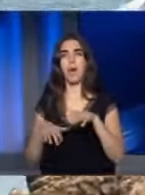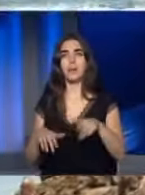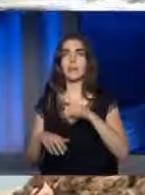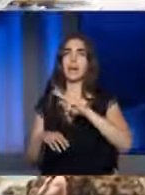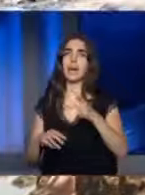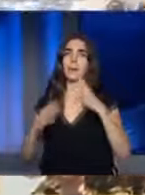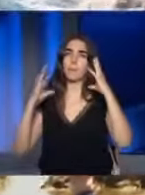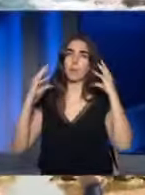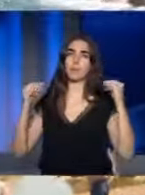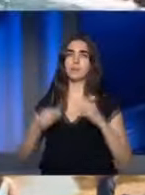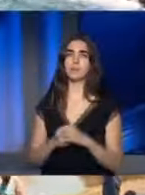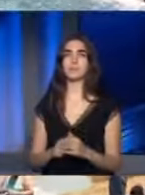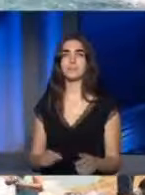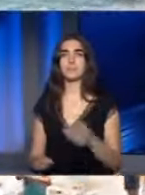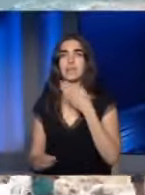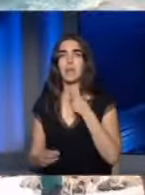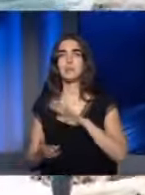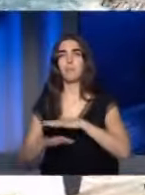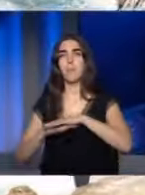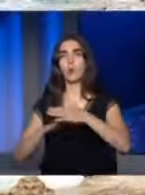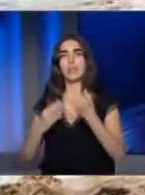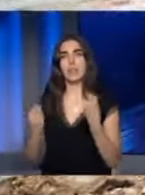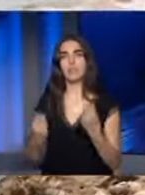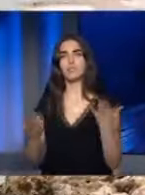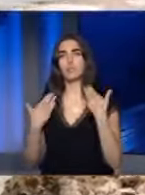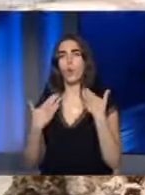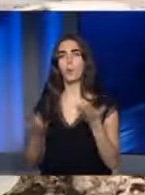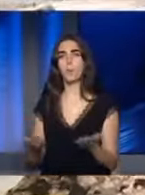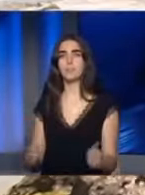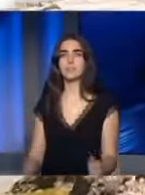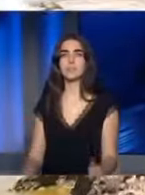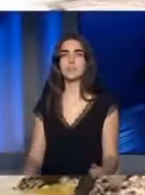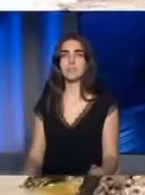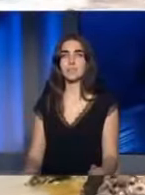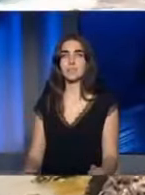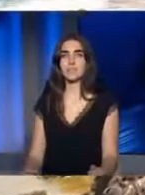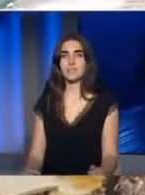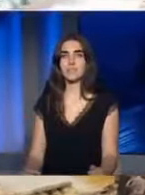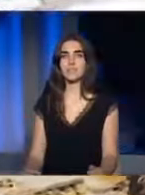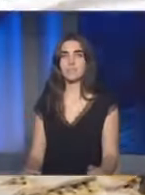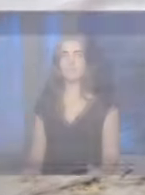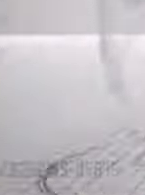وغيره من الاماكن الاخرى للتخفيف من وطاه موجه